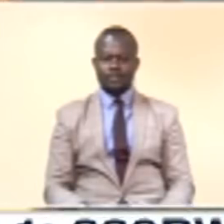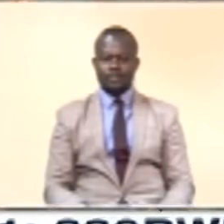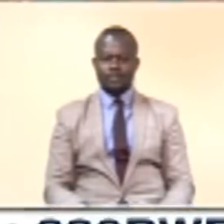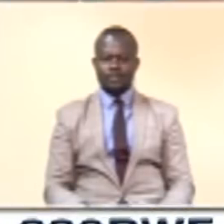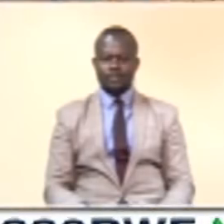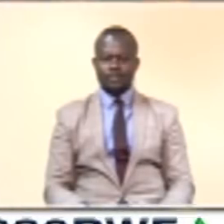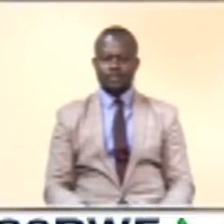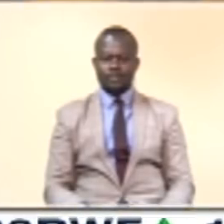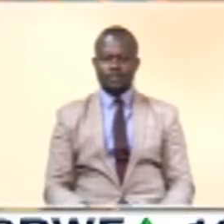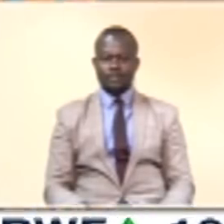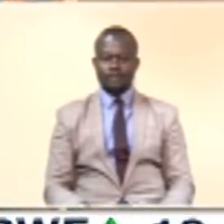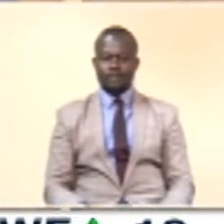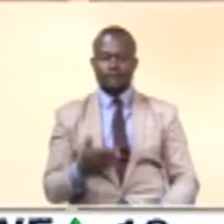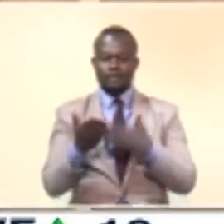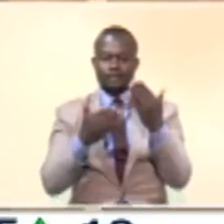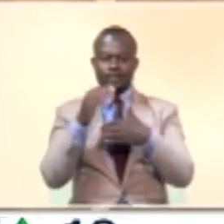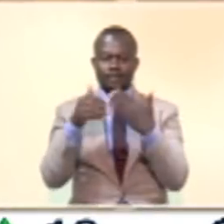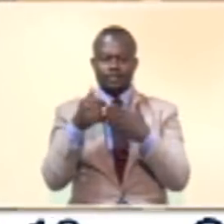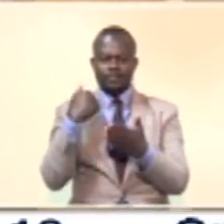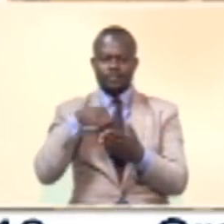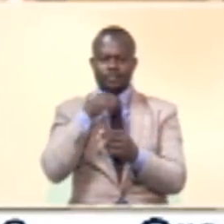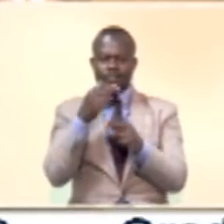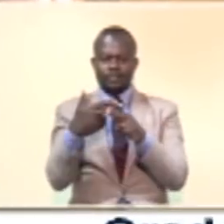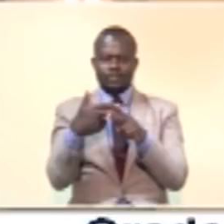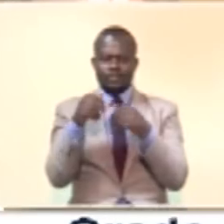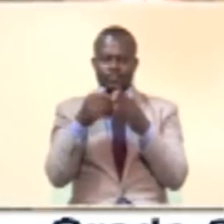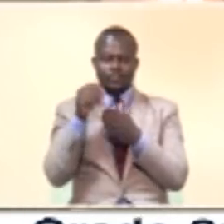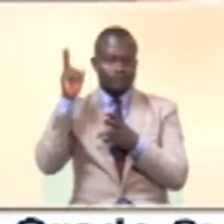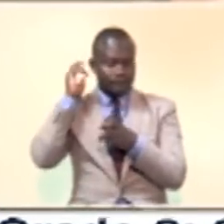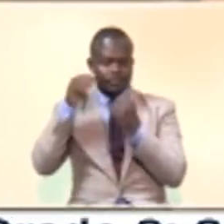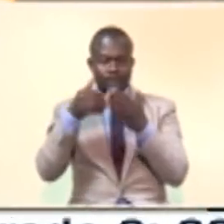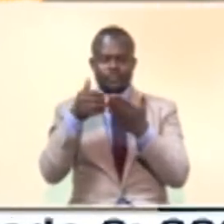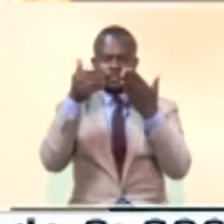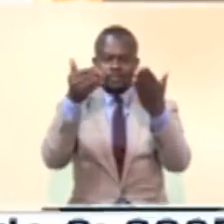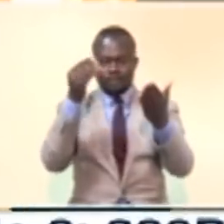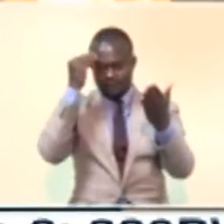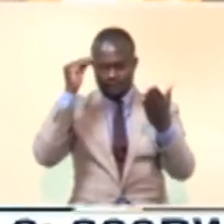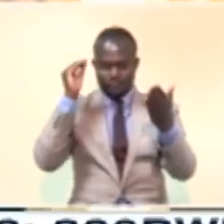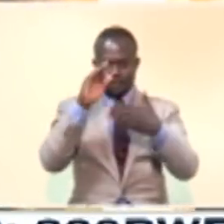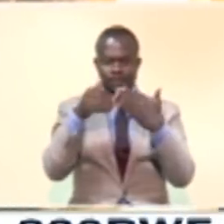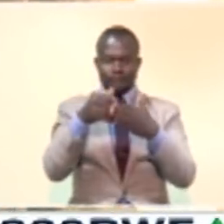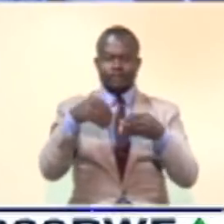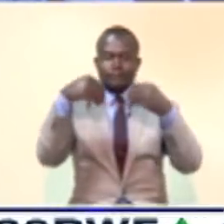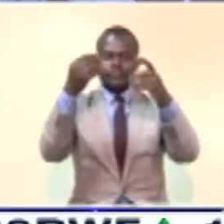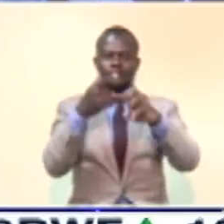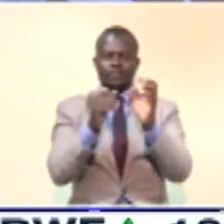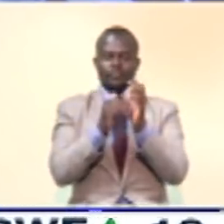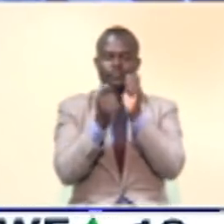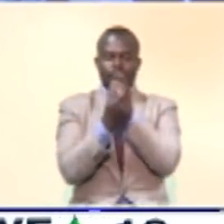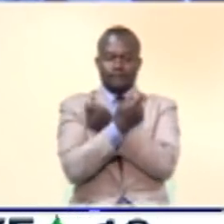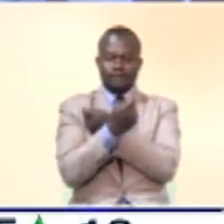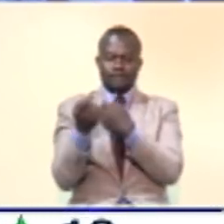Gloria, ngira ngo nti mu kanya gato ushobora kuza kutugezaho ubutumwa yahatangiye, ahubwo reka